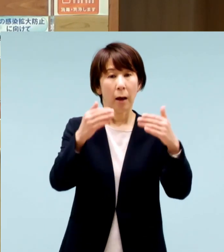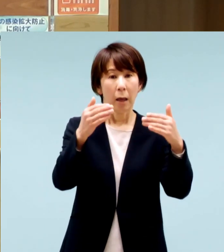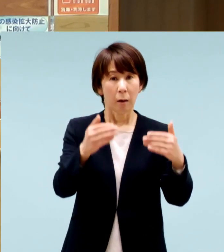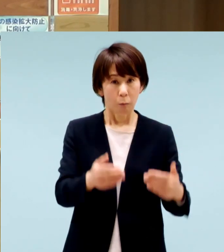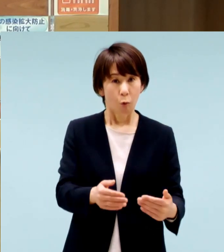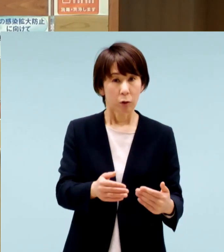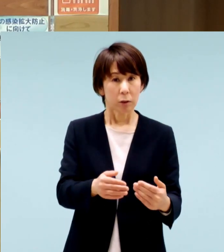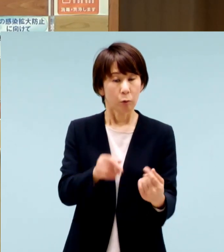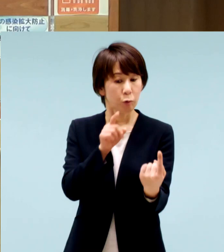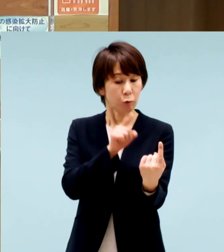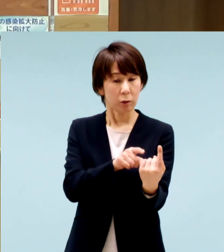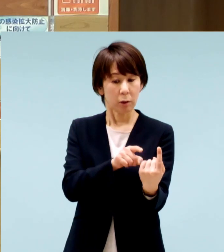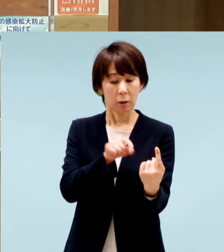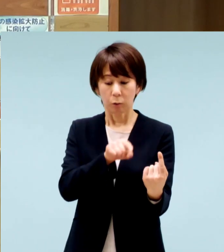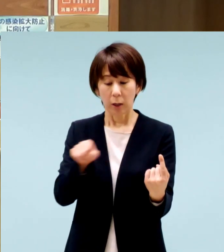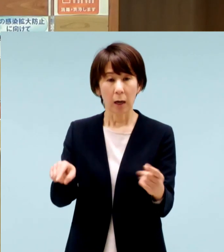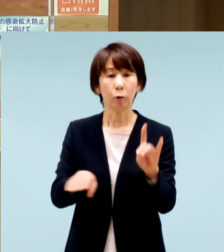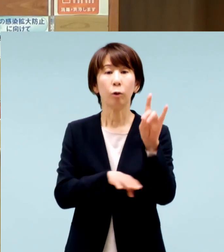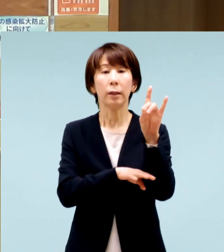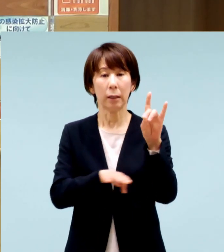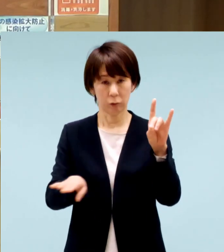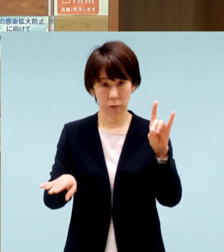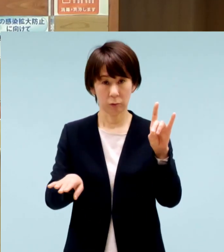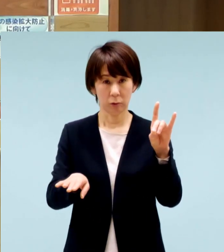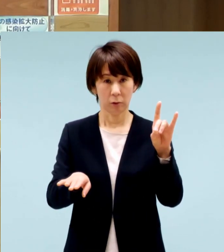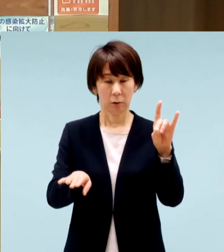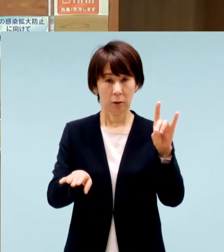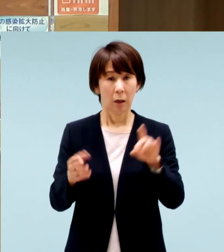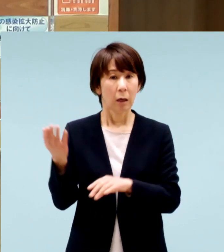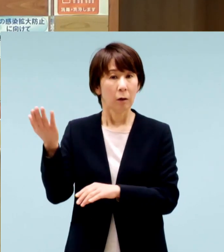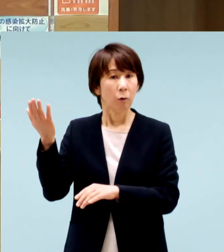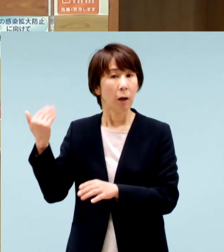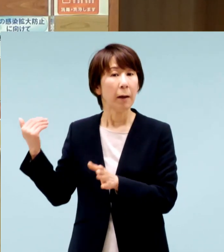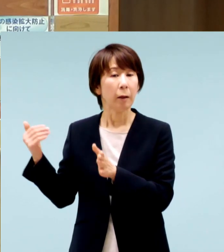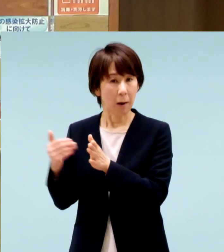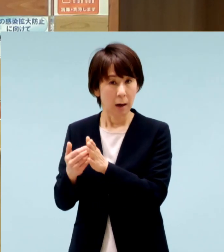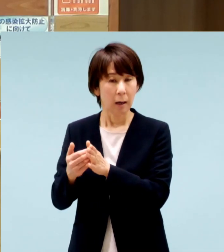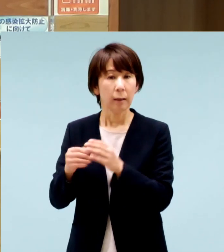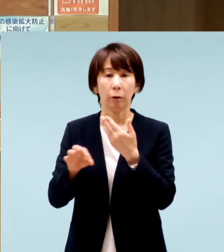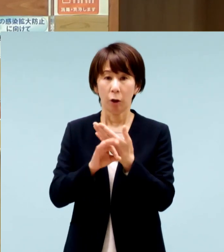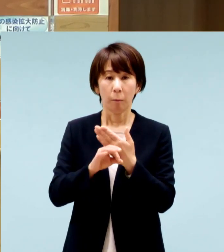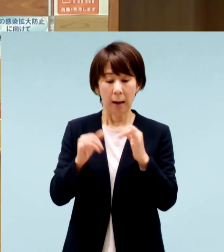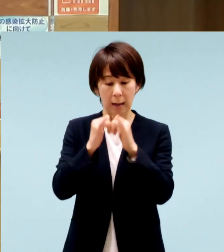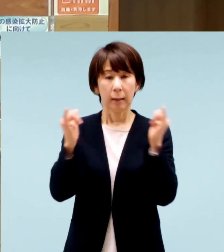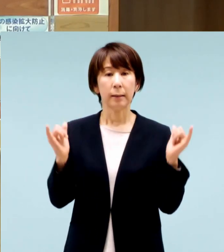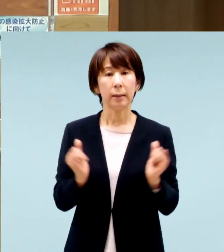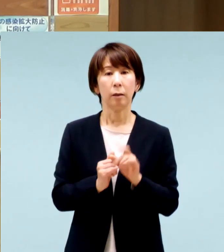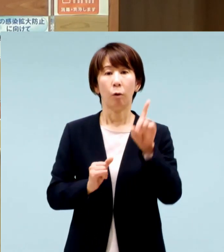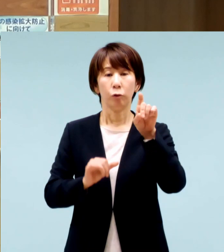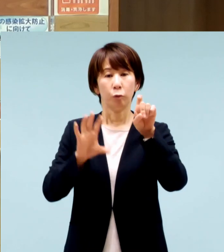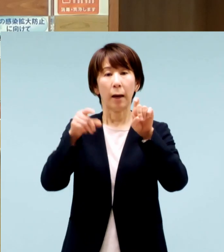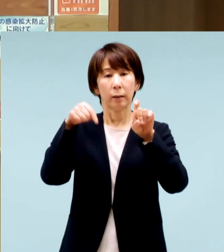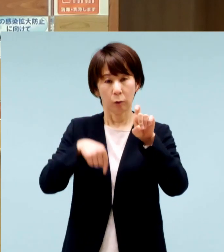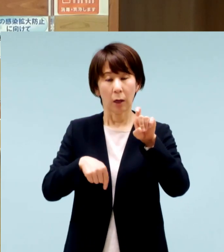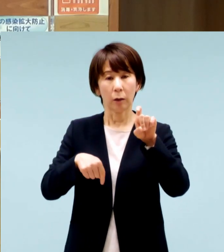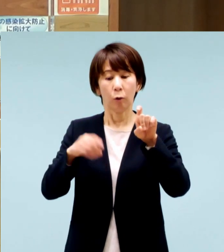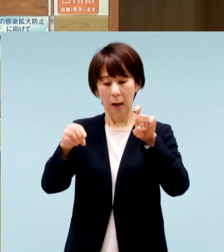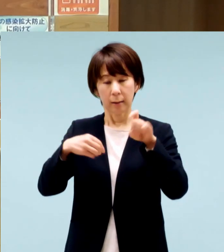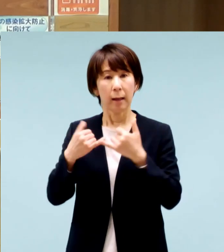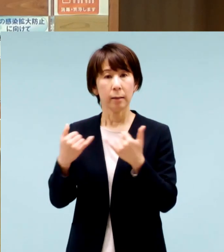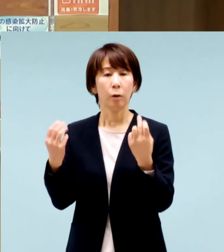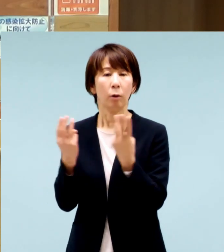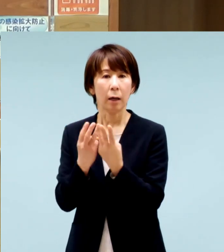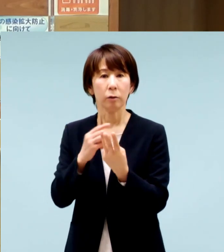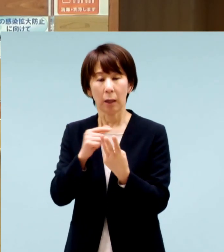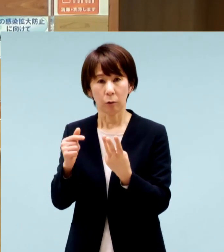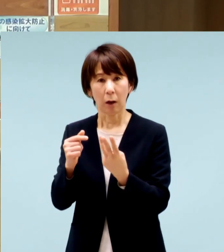重点措置の基準、例えば今まではその、人口10万人あたりの感染者数ですとかそういった基準が示されてました